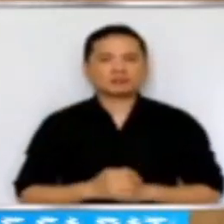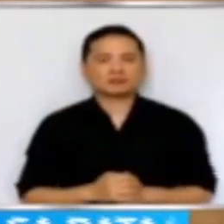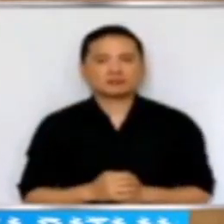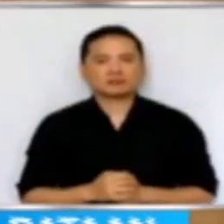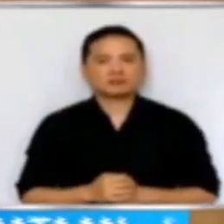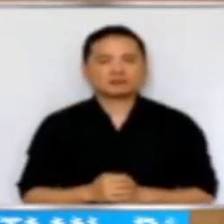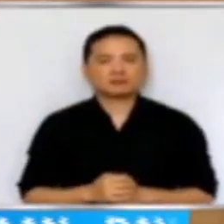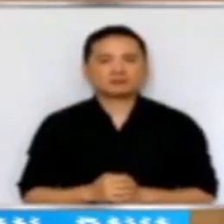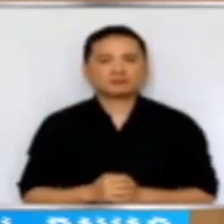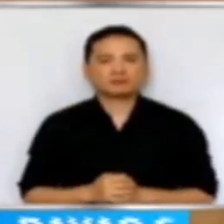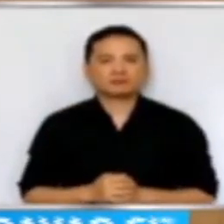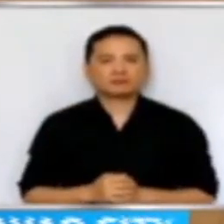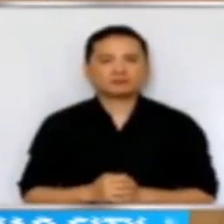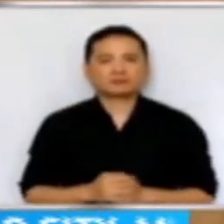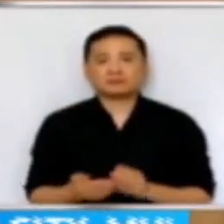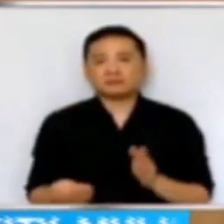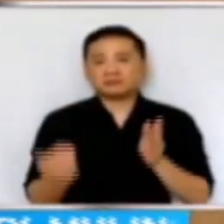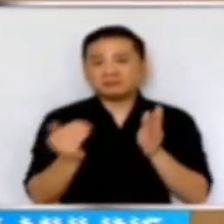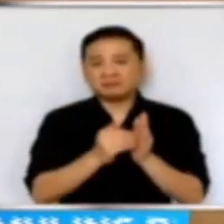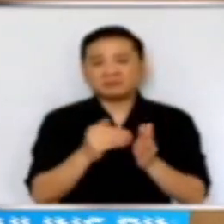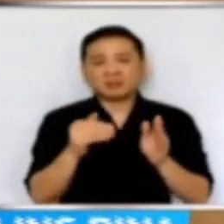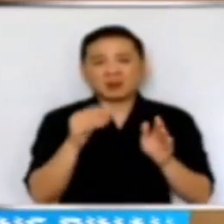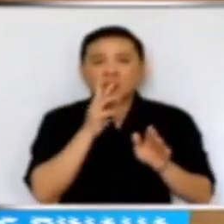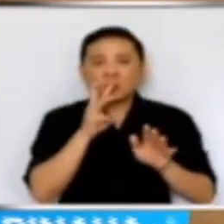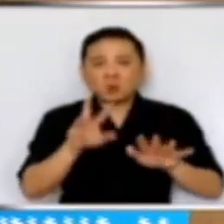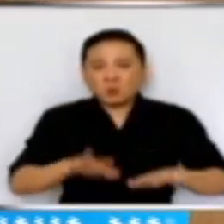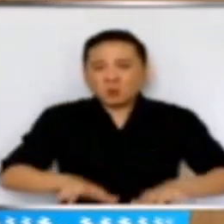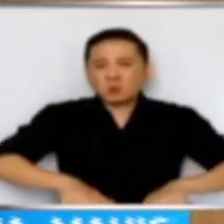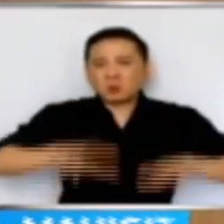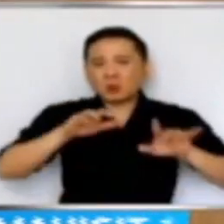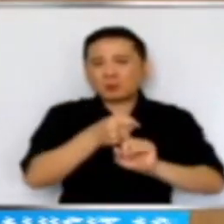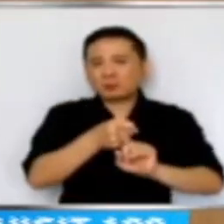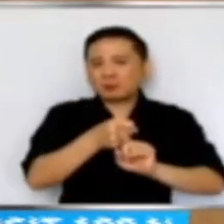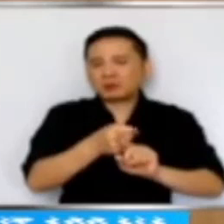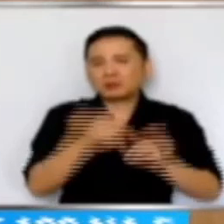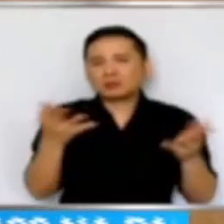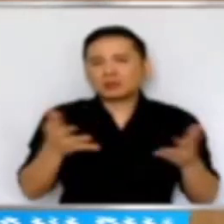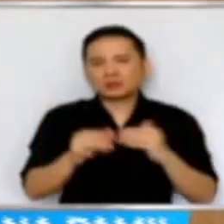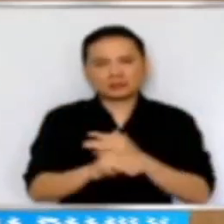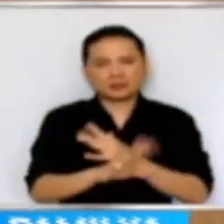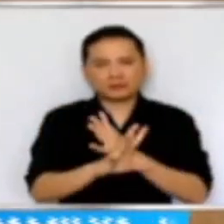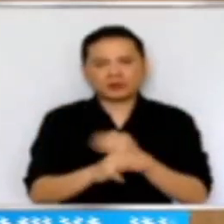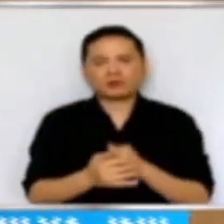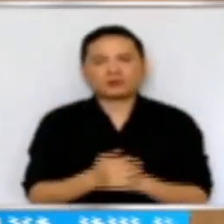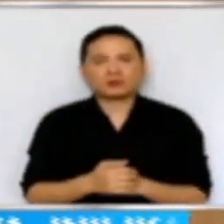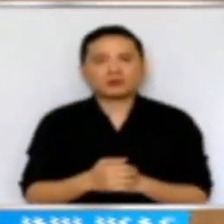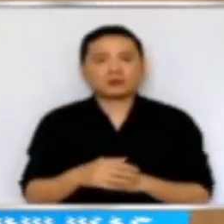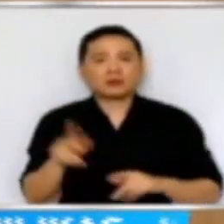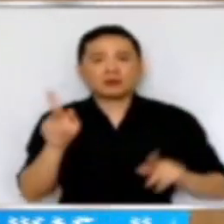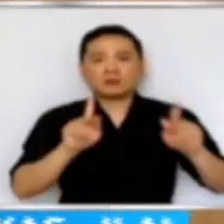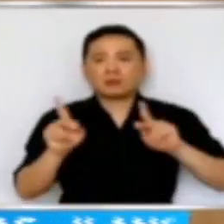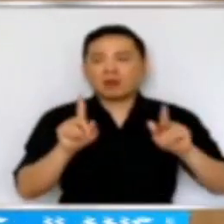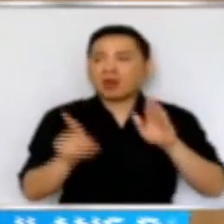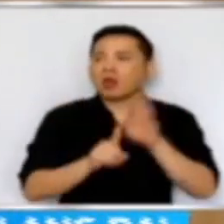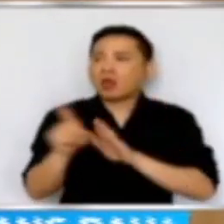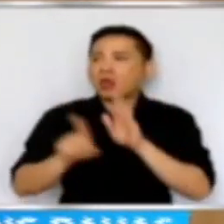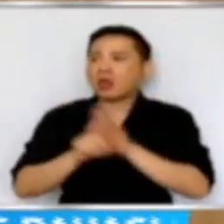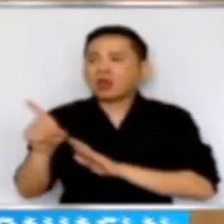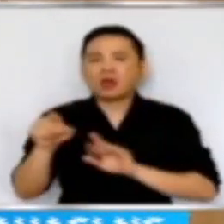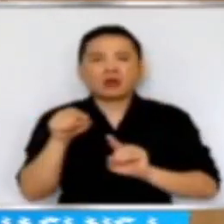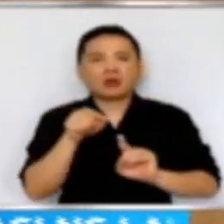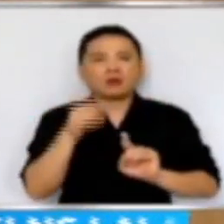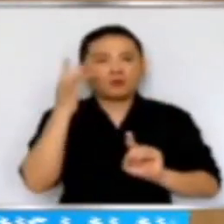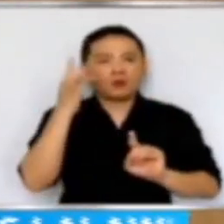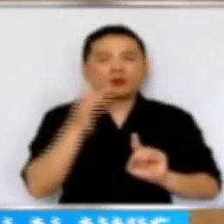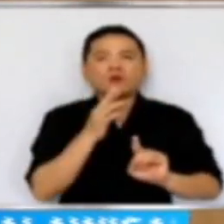Muling binaha ang Davao City. Ilang residente po ang inilikas dahil sa bahang dulot ng pagtaas ng level ng Talomo River bunsod ng